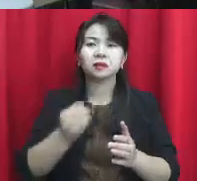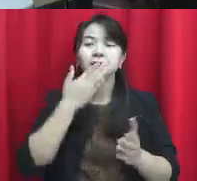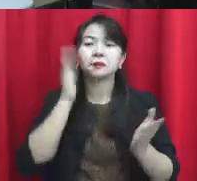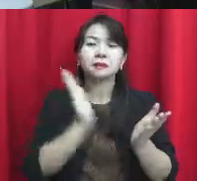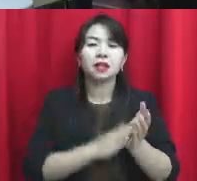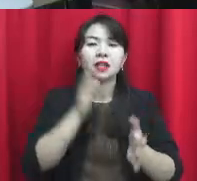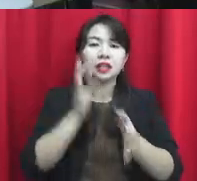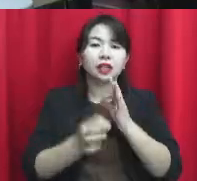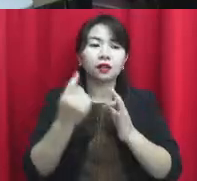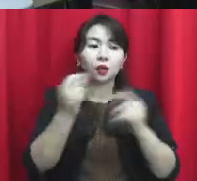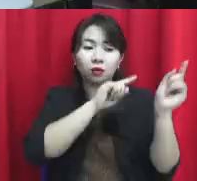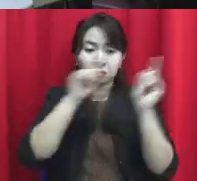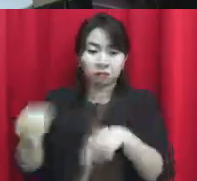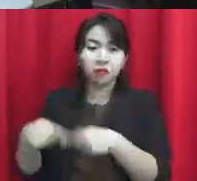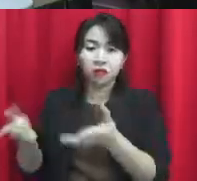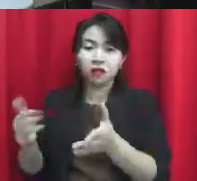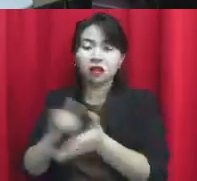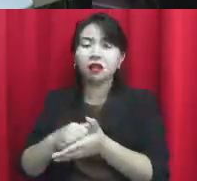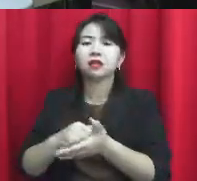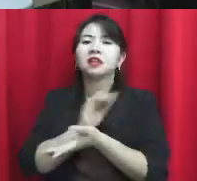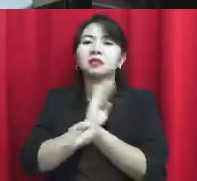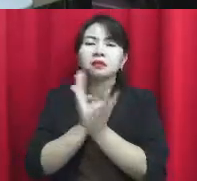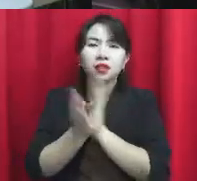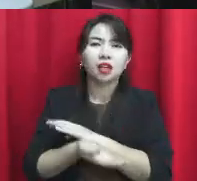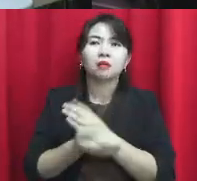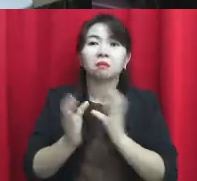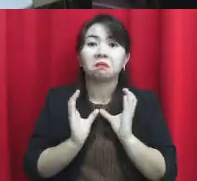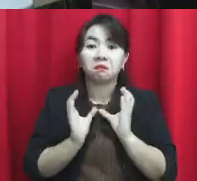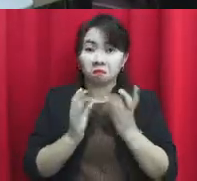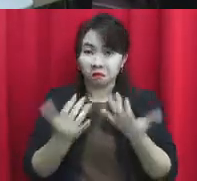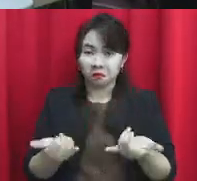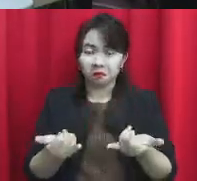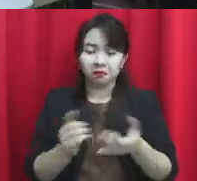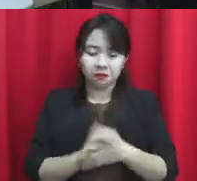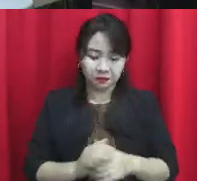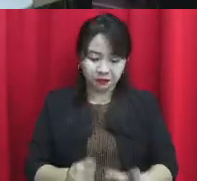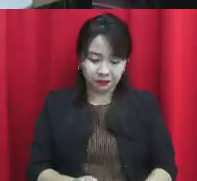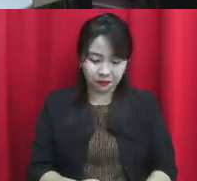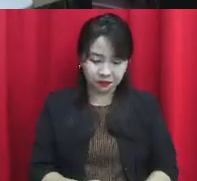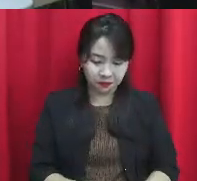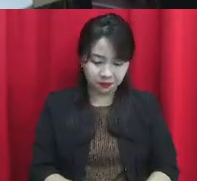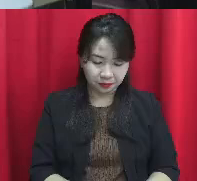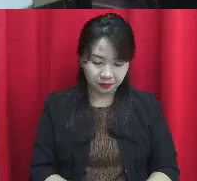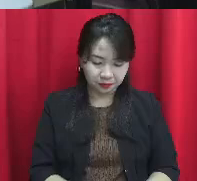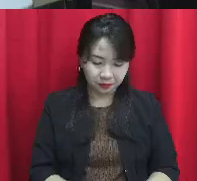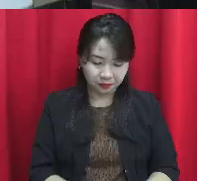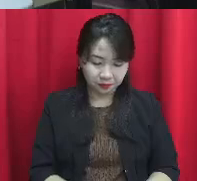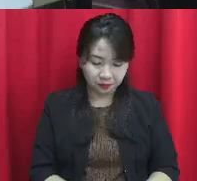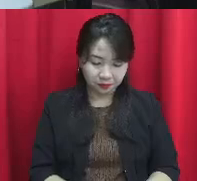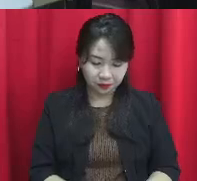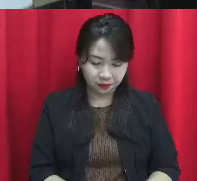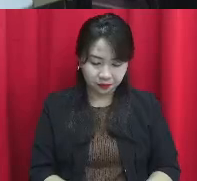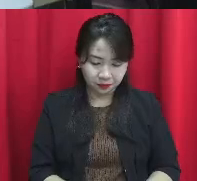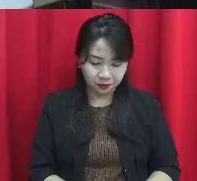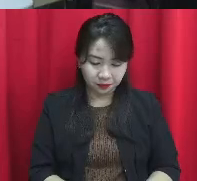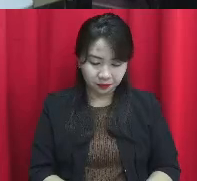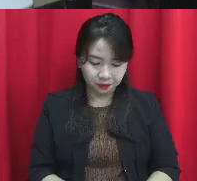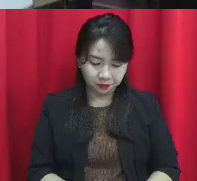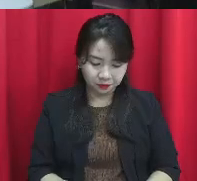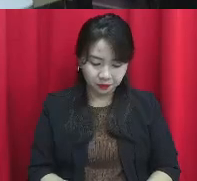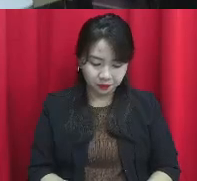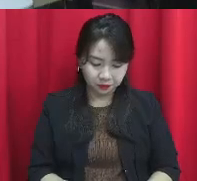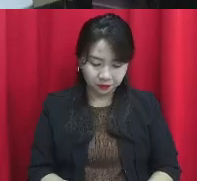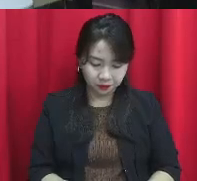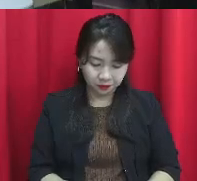I mean malamig kasi Tingnan mo katulad ng sinabi ko if you want the food na manatili siya sa init niya